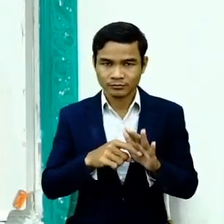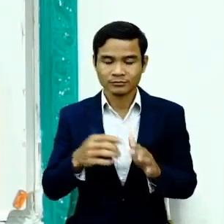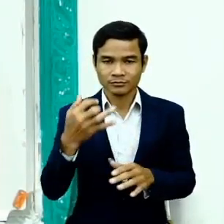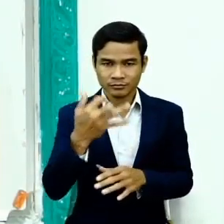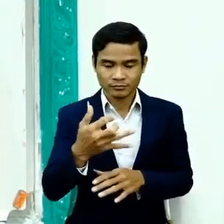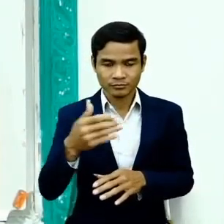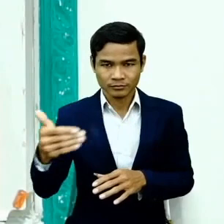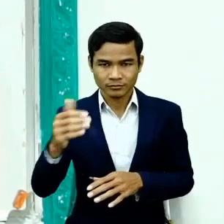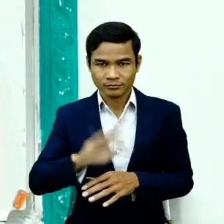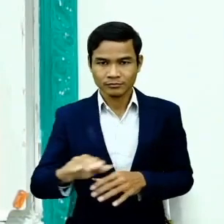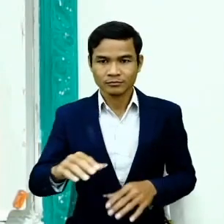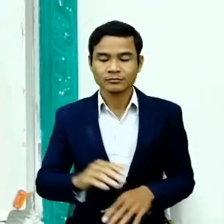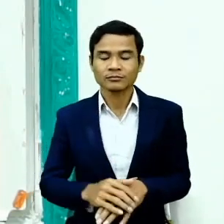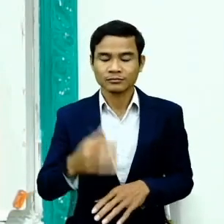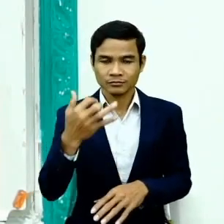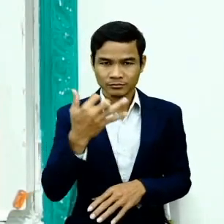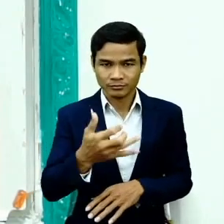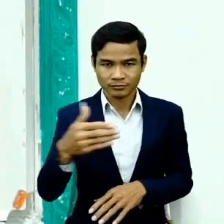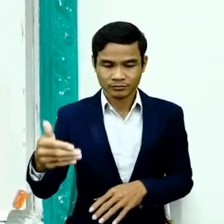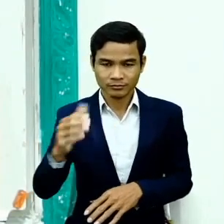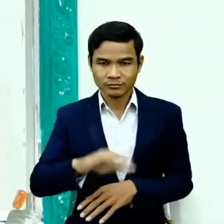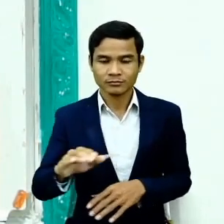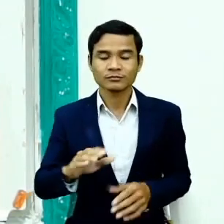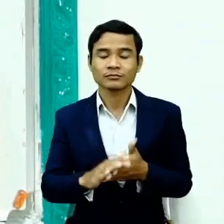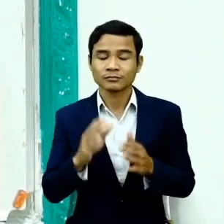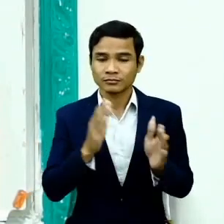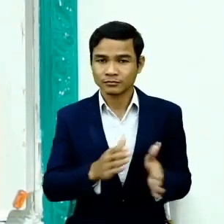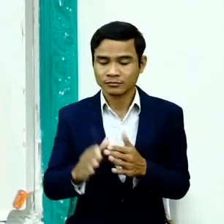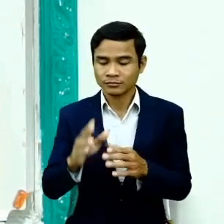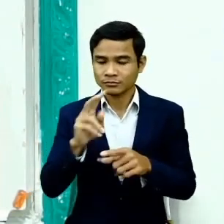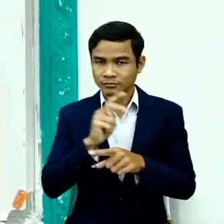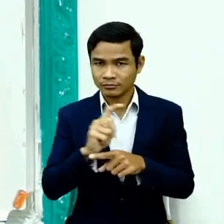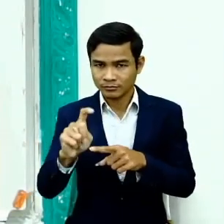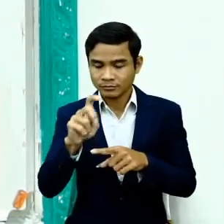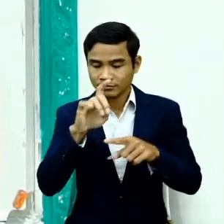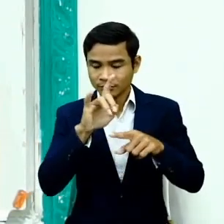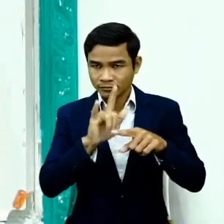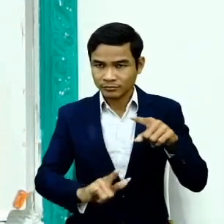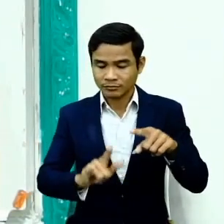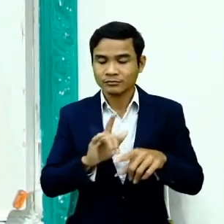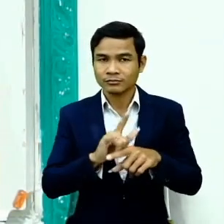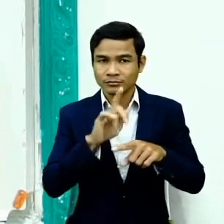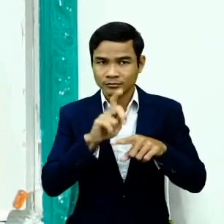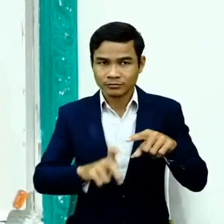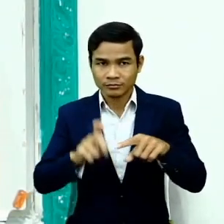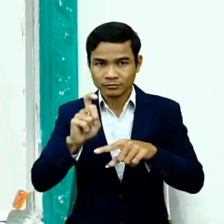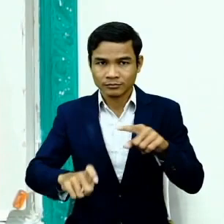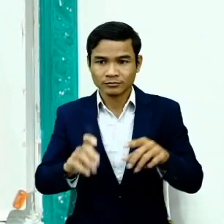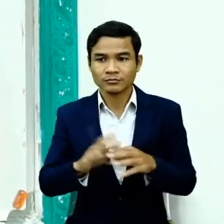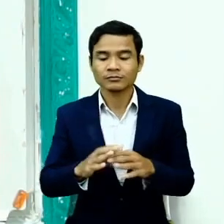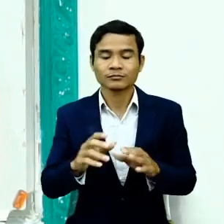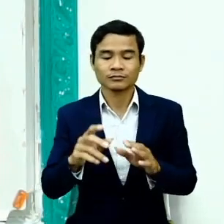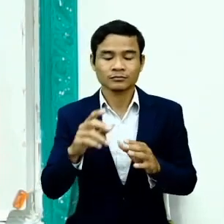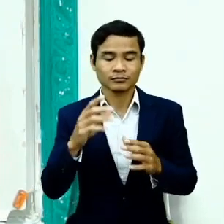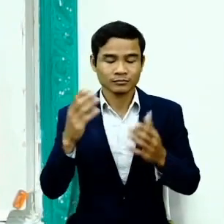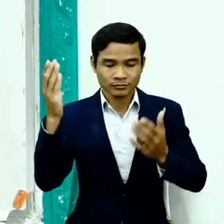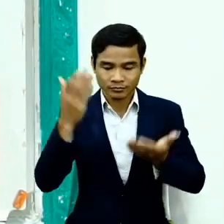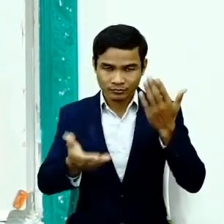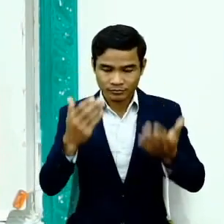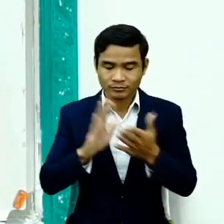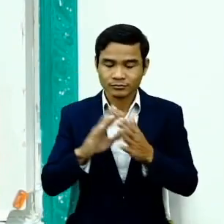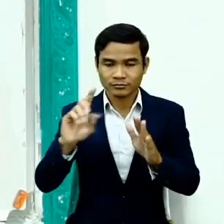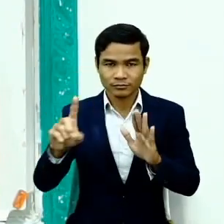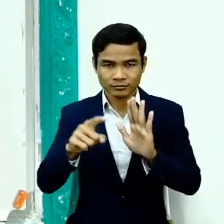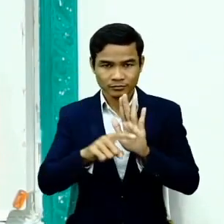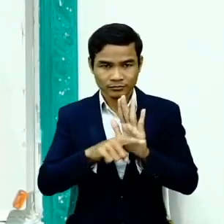rạm buồn chàng chất sắp rạm buồn đi chàng dưới rượu bà trời khá tốn chứng năm bây bàn xa màn phọt đỏ này chân con mơ